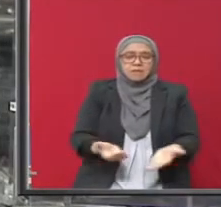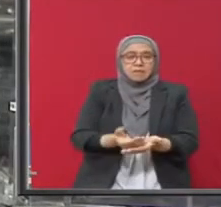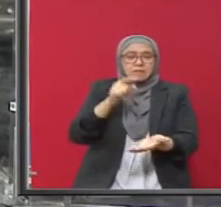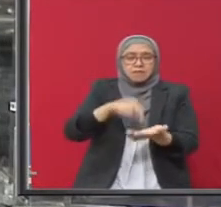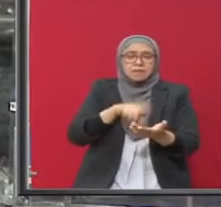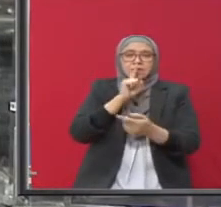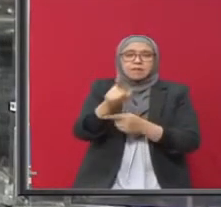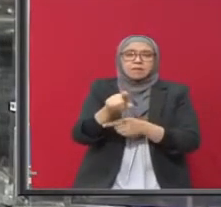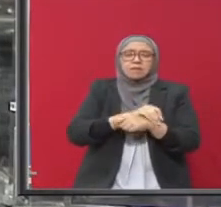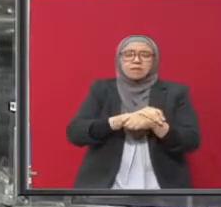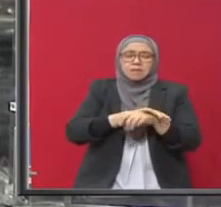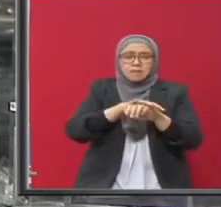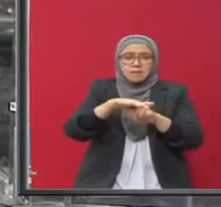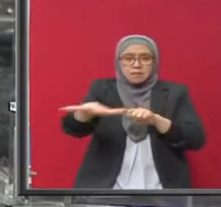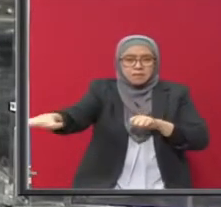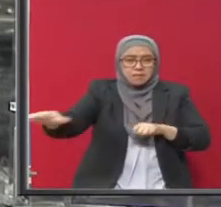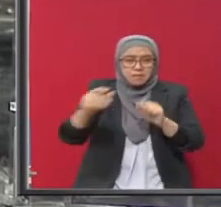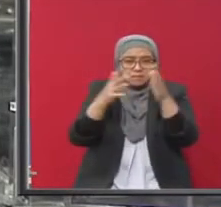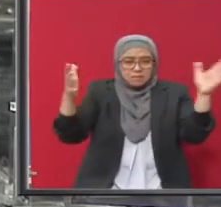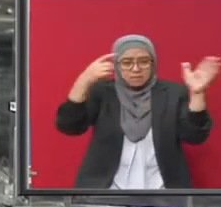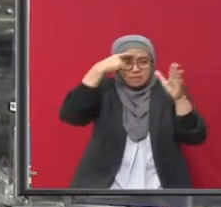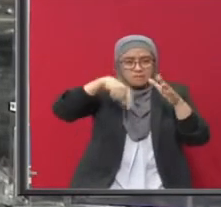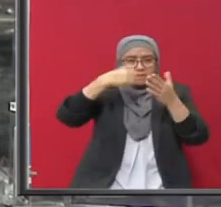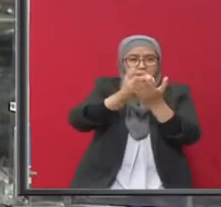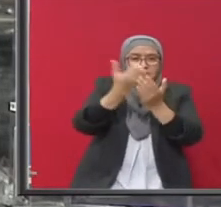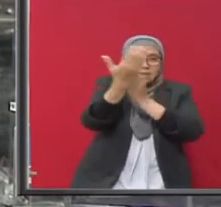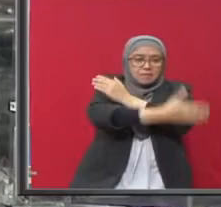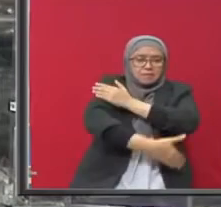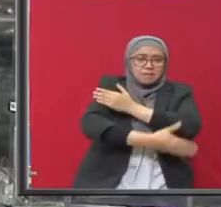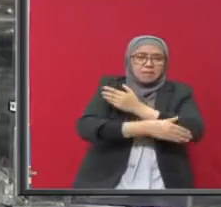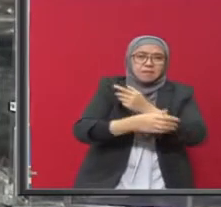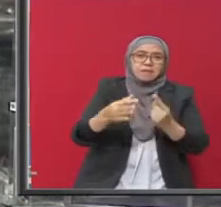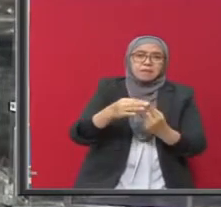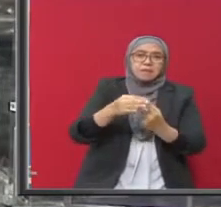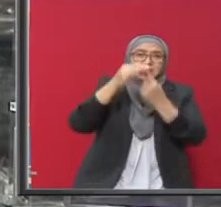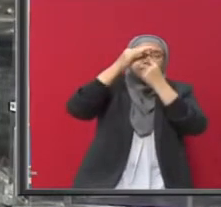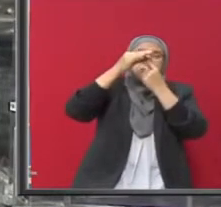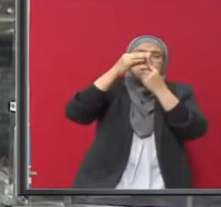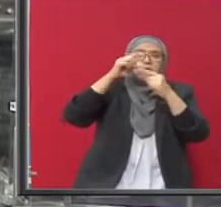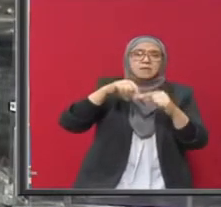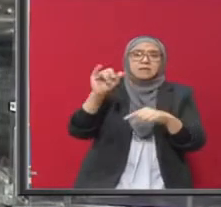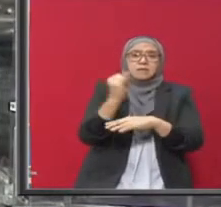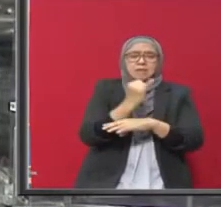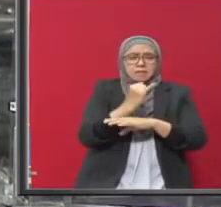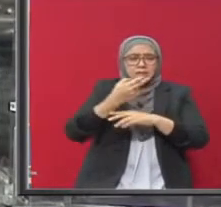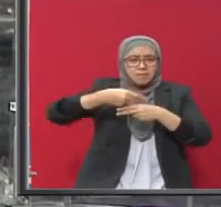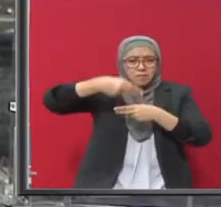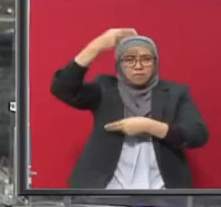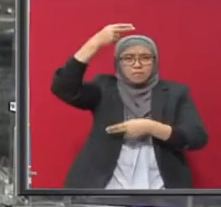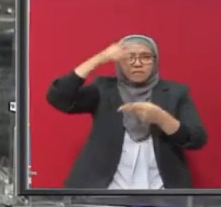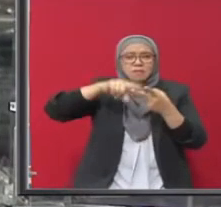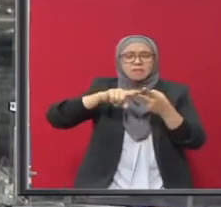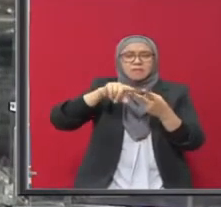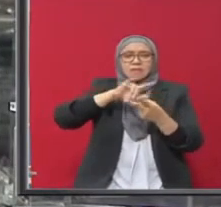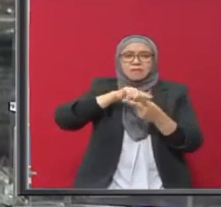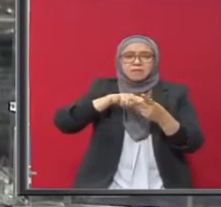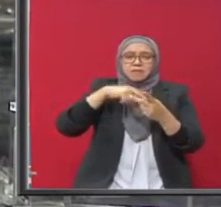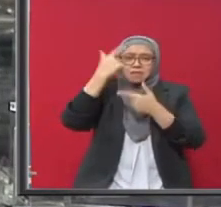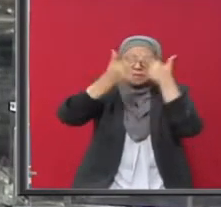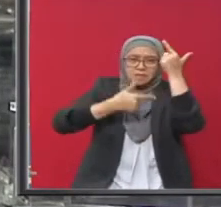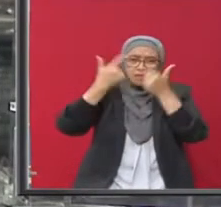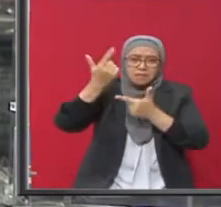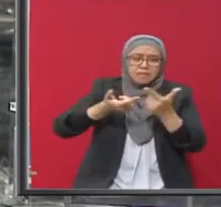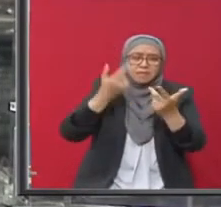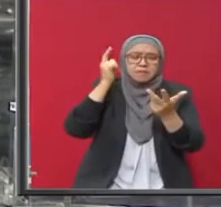besar kepada ekonomi negara, terutama industri seperti perhotelan, pelancongan, penerbangan dan lain-lain lagi.